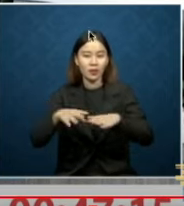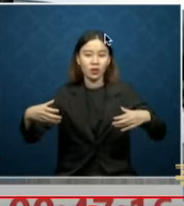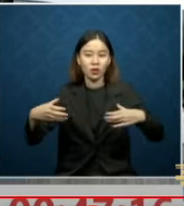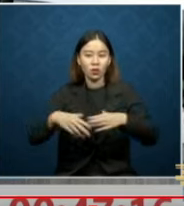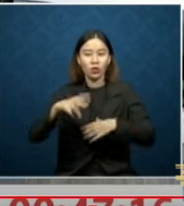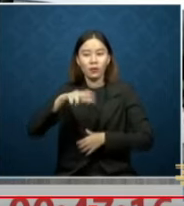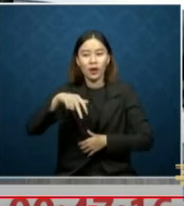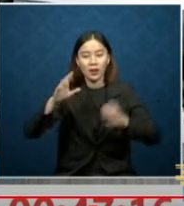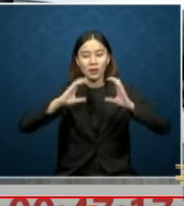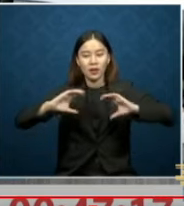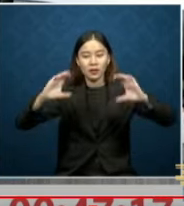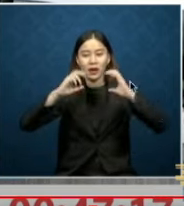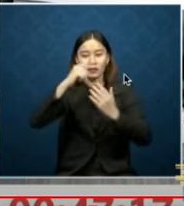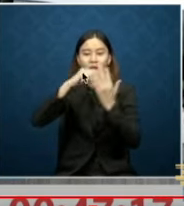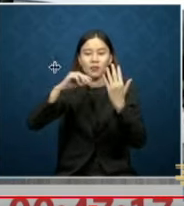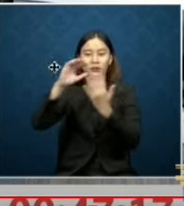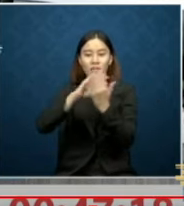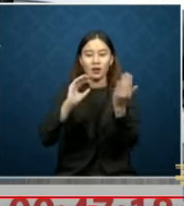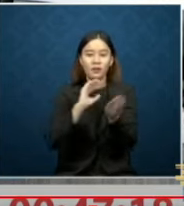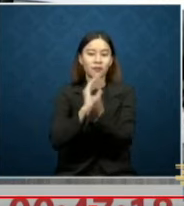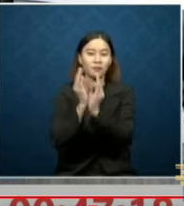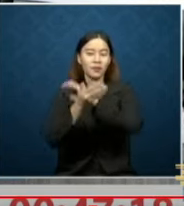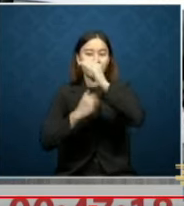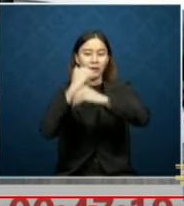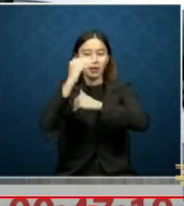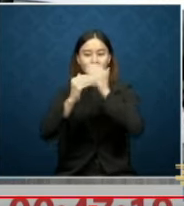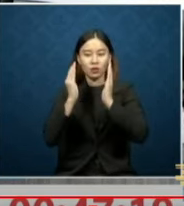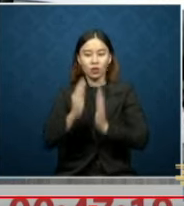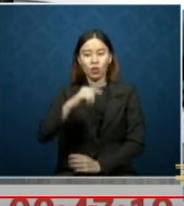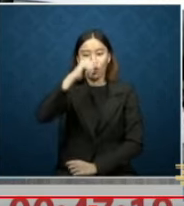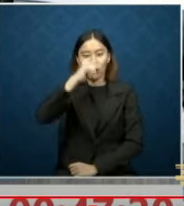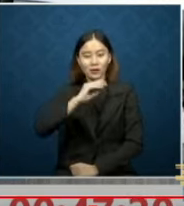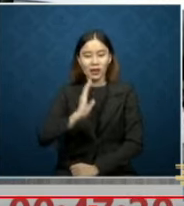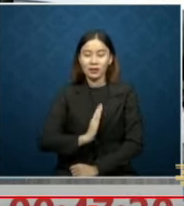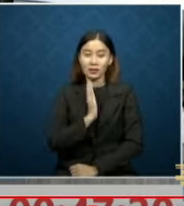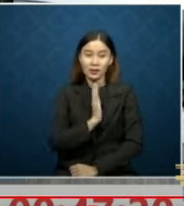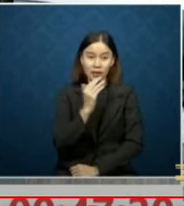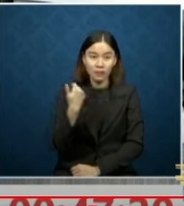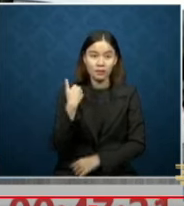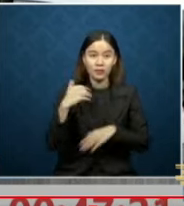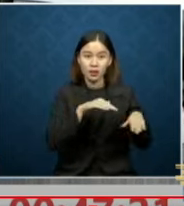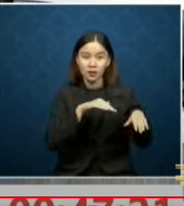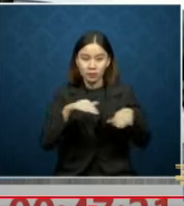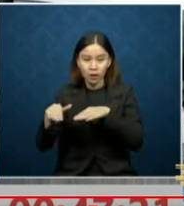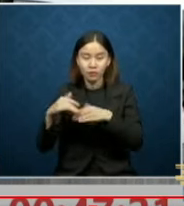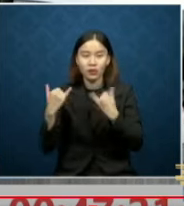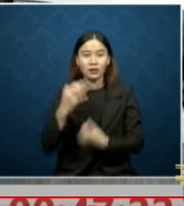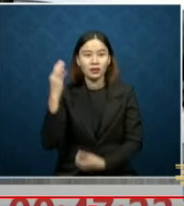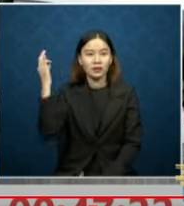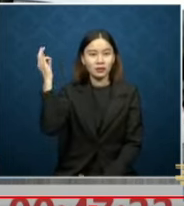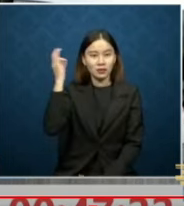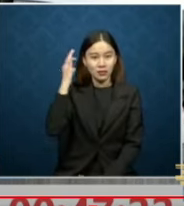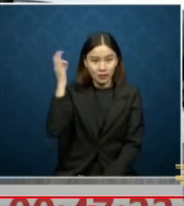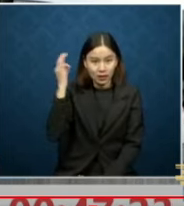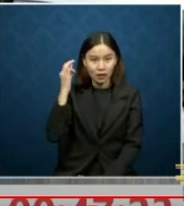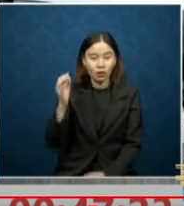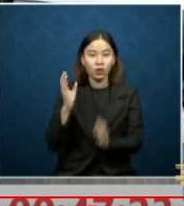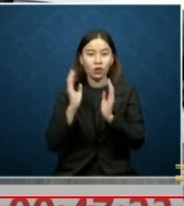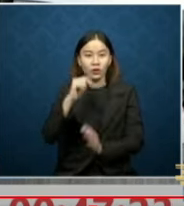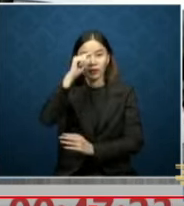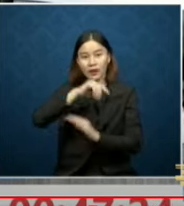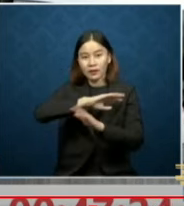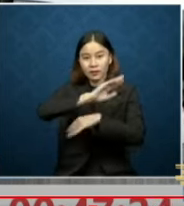บาลประเทศไทยเปลี่ยนทันทีคนไทยมีกินมีใช้มีเกียรติมีศักดิ์ศรีไปพร้อมๆกันย่างก้องอยู่ในโสดประสาทคนไทยทั่วประเท